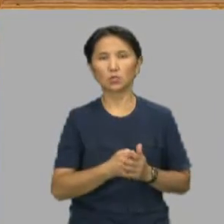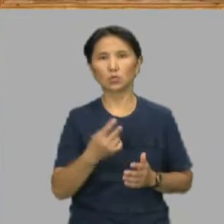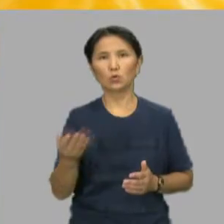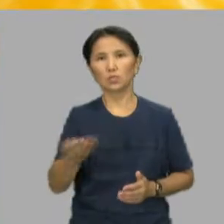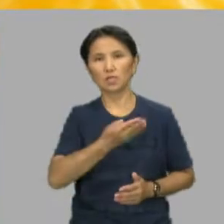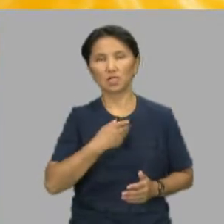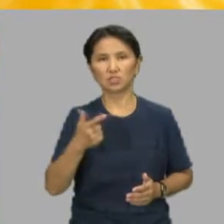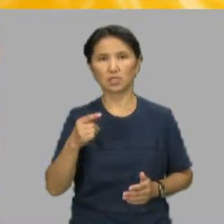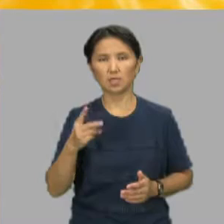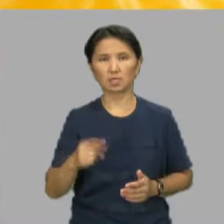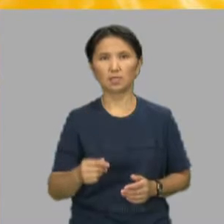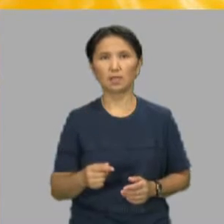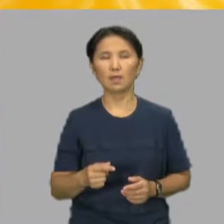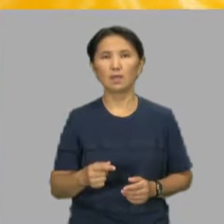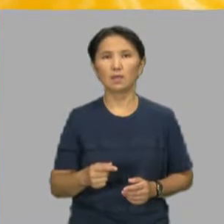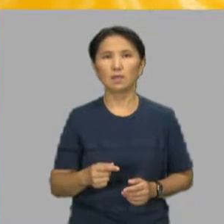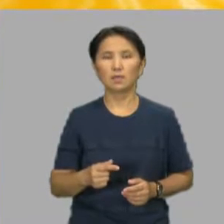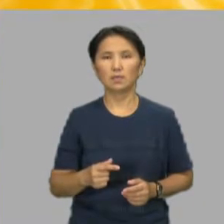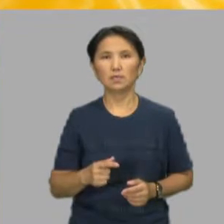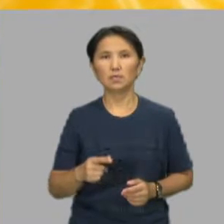людям